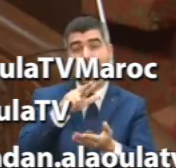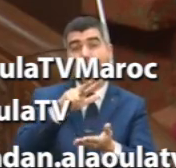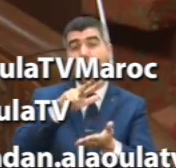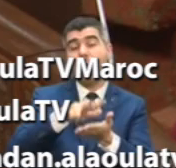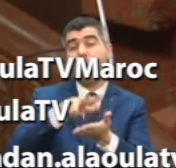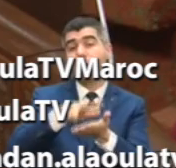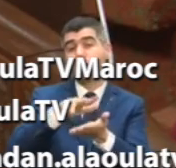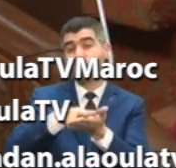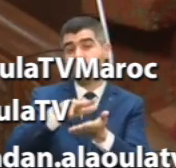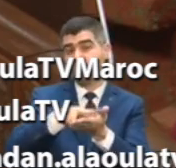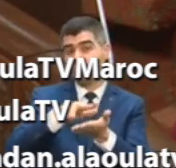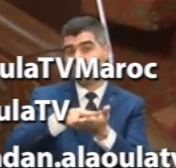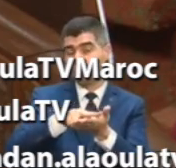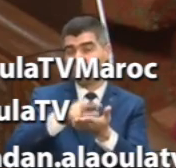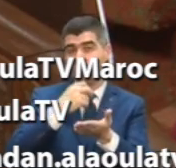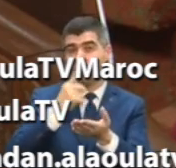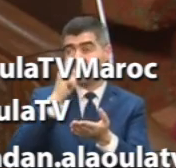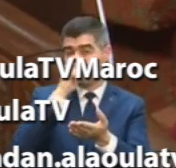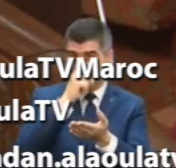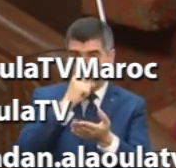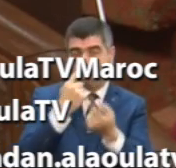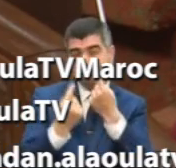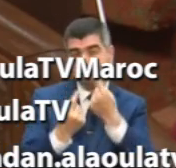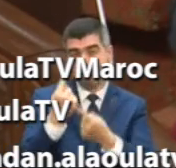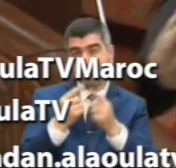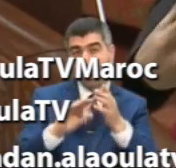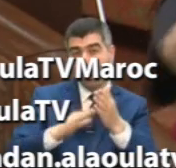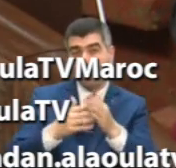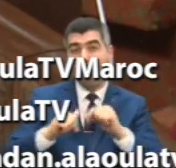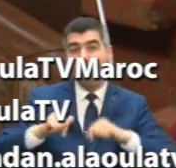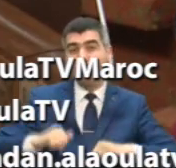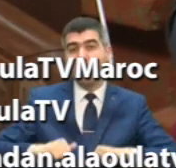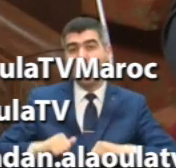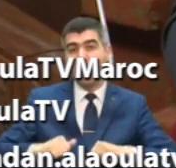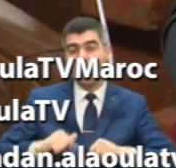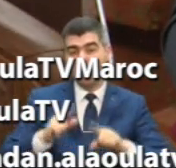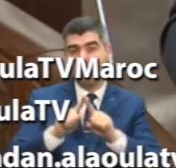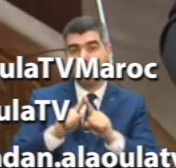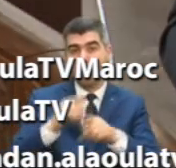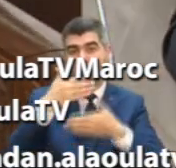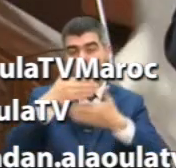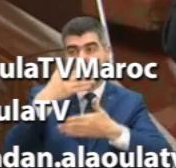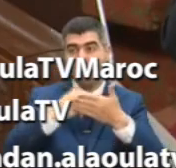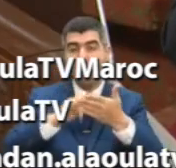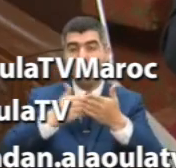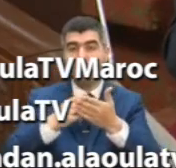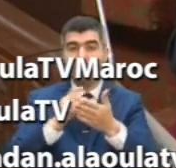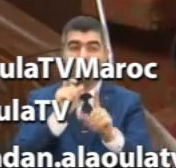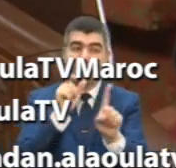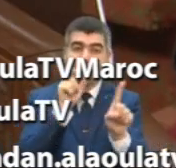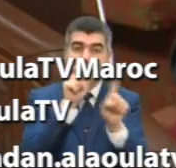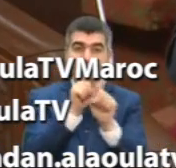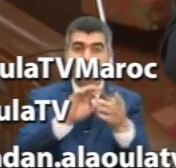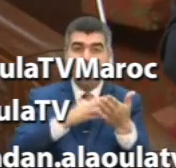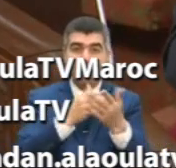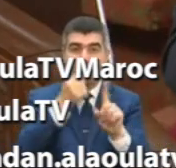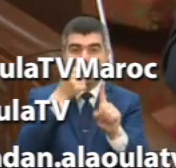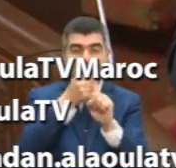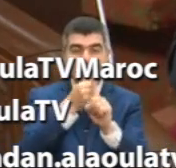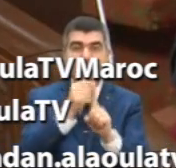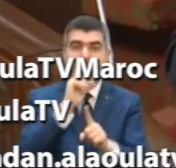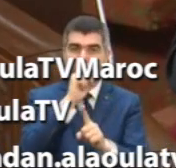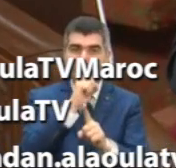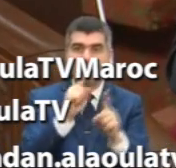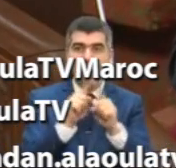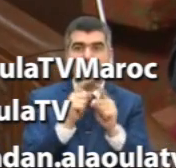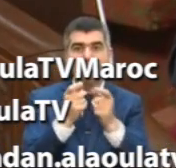مدن الصفيح ما يمكنش وزارة الإسكان تعالجها لوحدها، وإنما خاص يدخلوا معنا قطاعات أخرى، واليوم نحن نشتغل مع